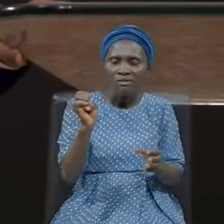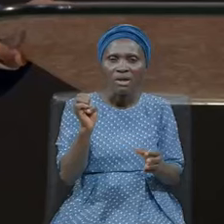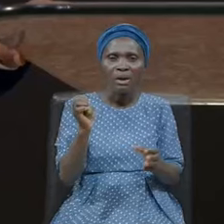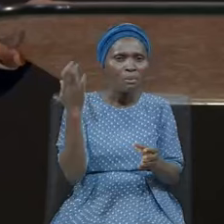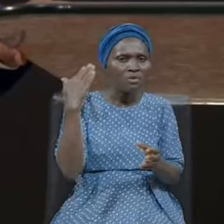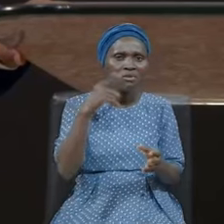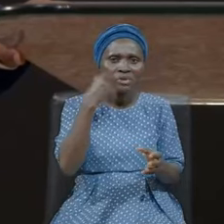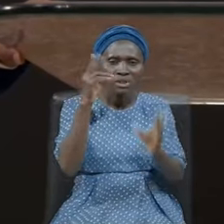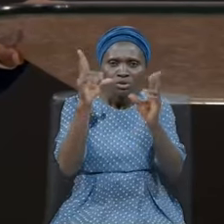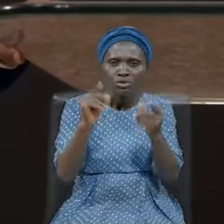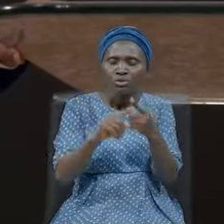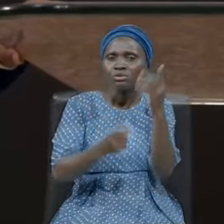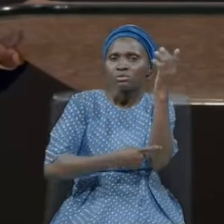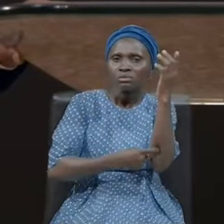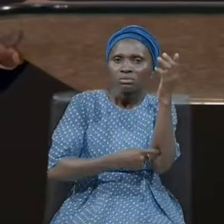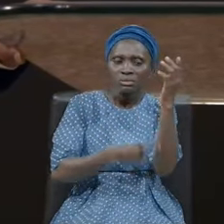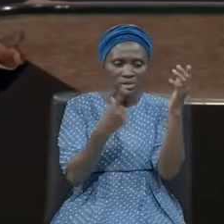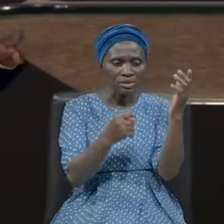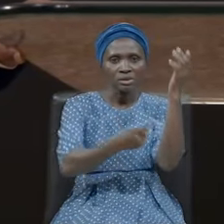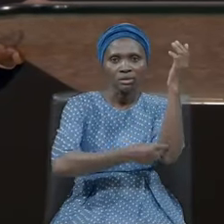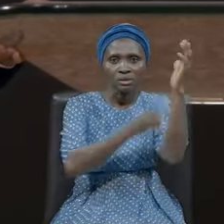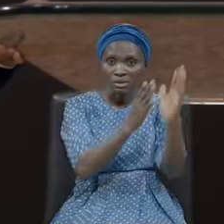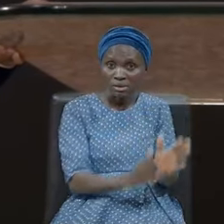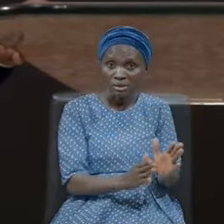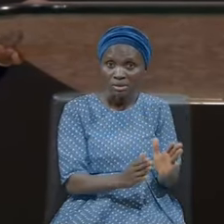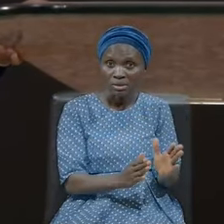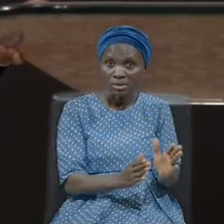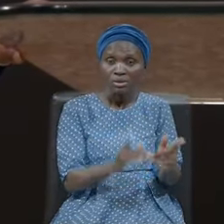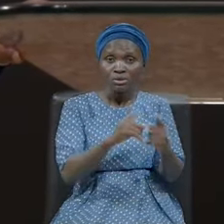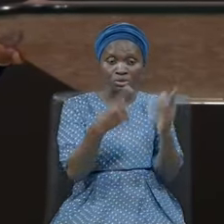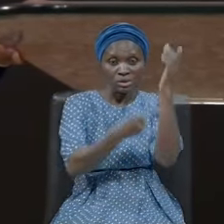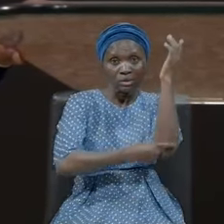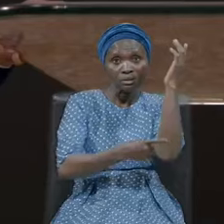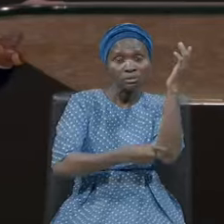la tentation, au tentateur, à la tentatrice?